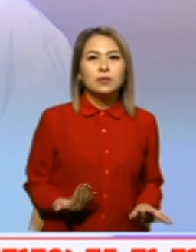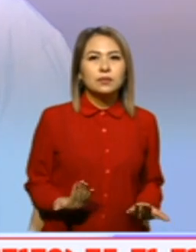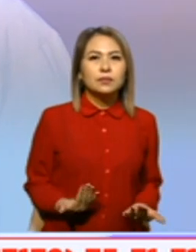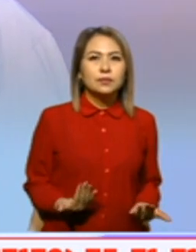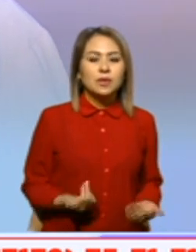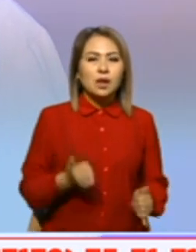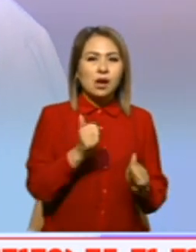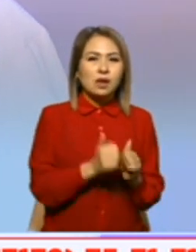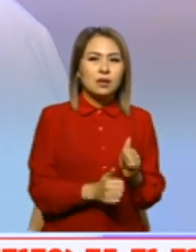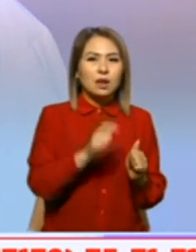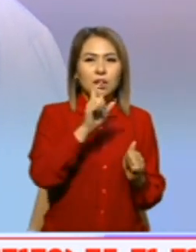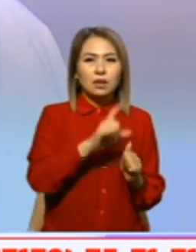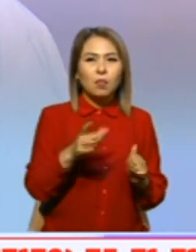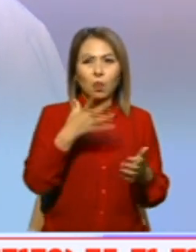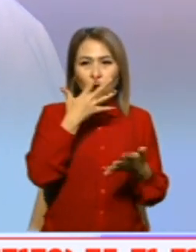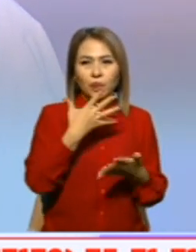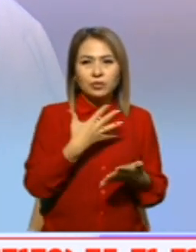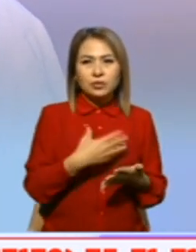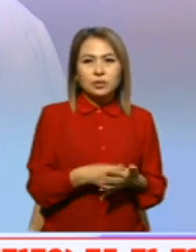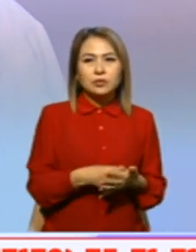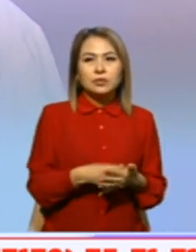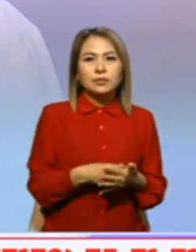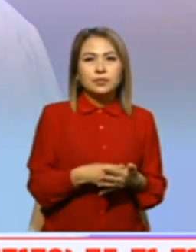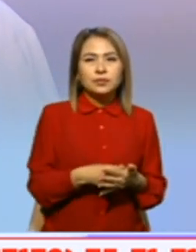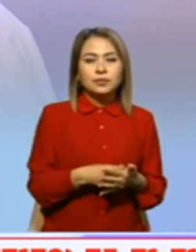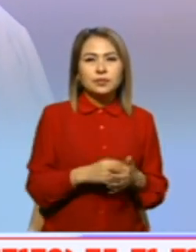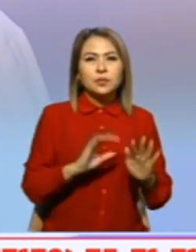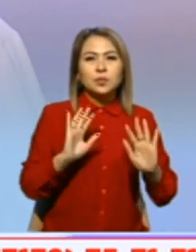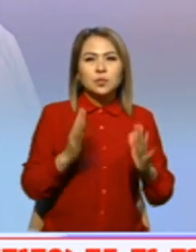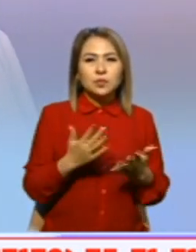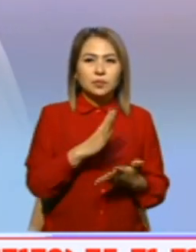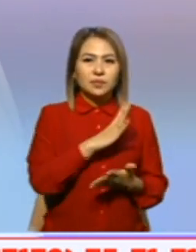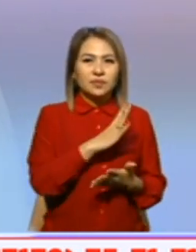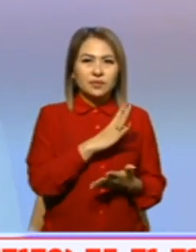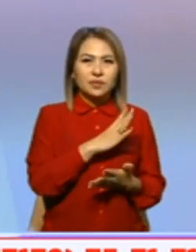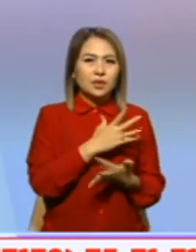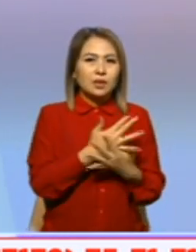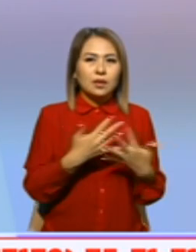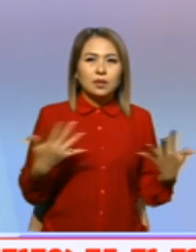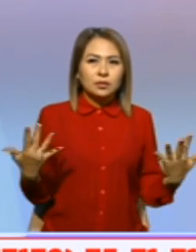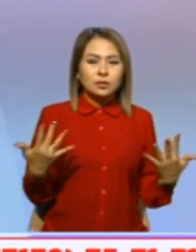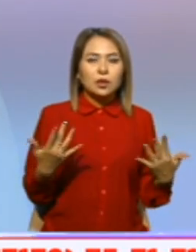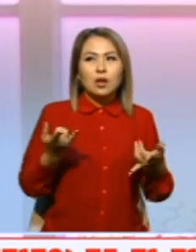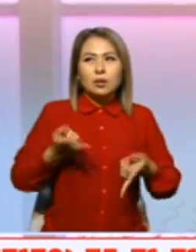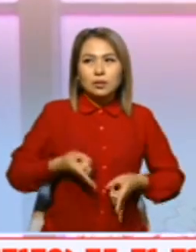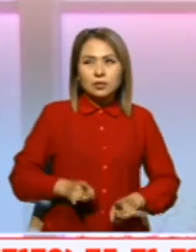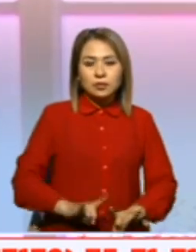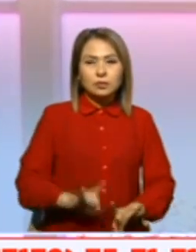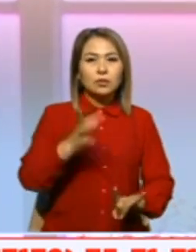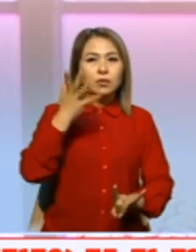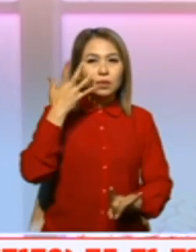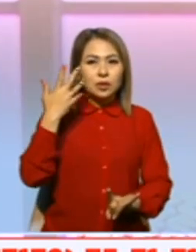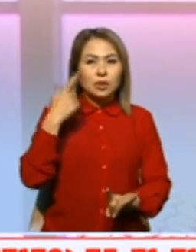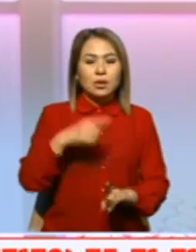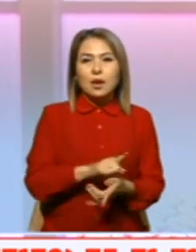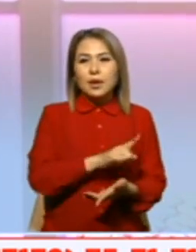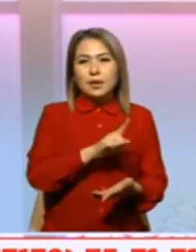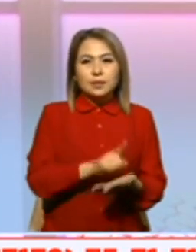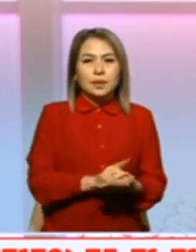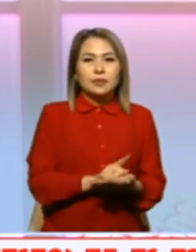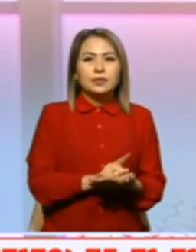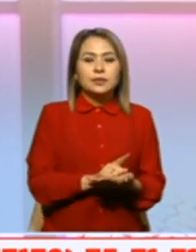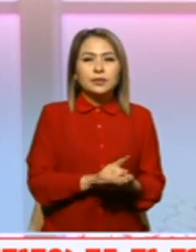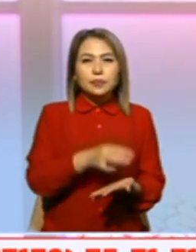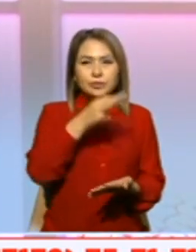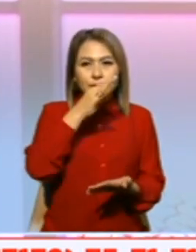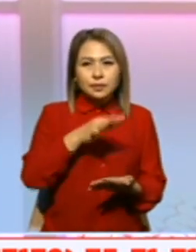әр адамның өзінің бойындағы жағдайлар шығар деп ойлаймын. Но бірақ дүниеге бала әкелген соң оны міндетті түрде